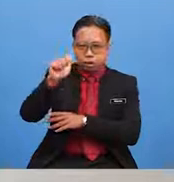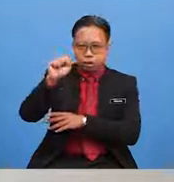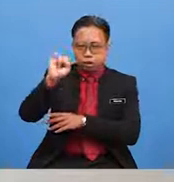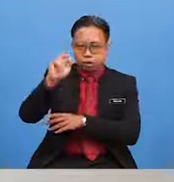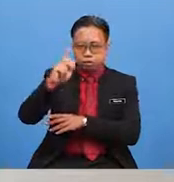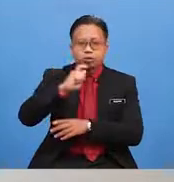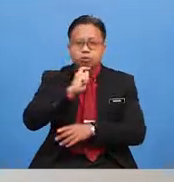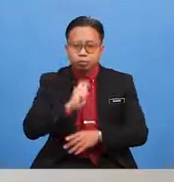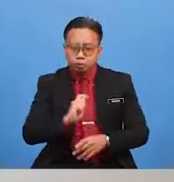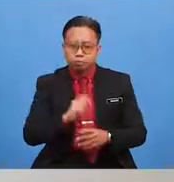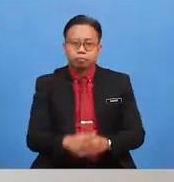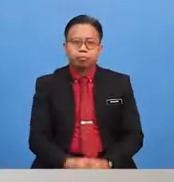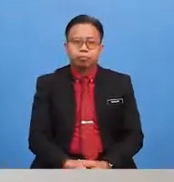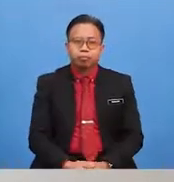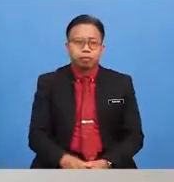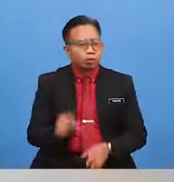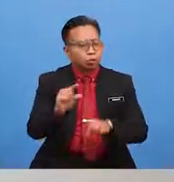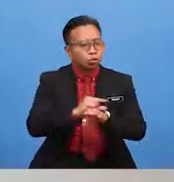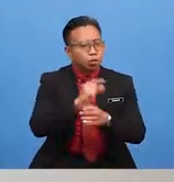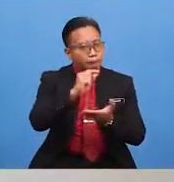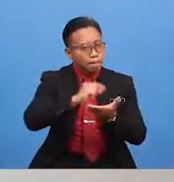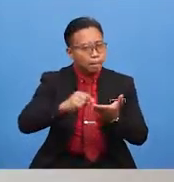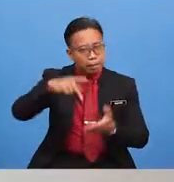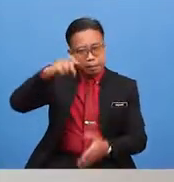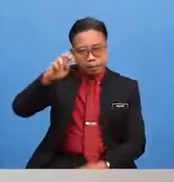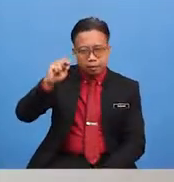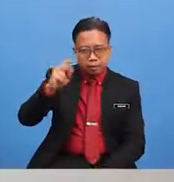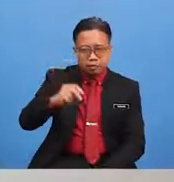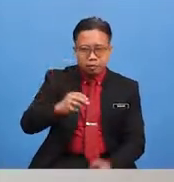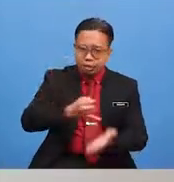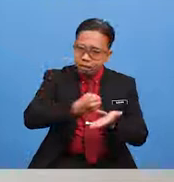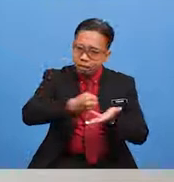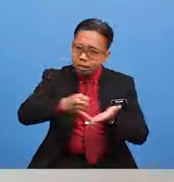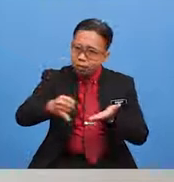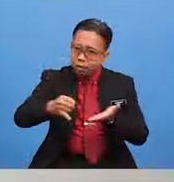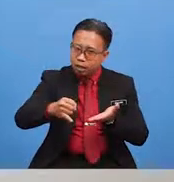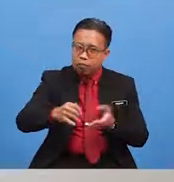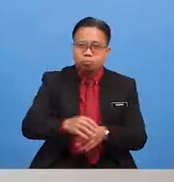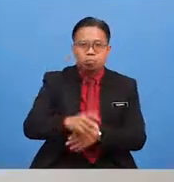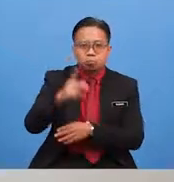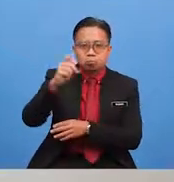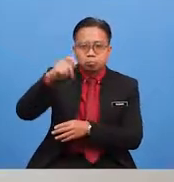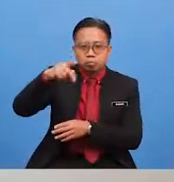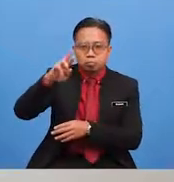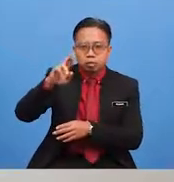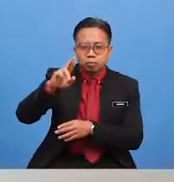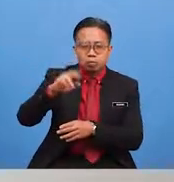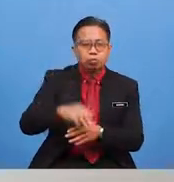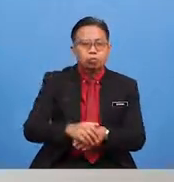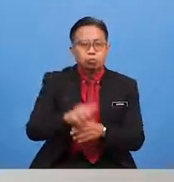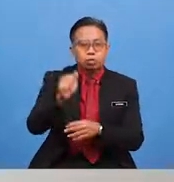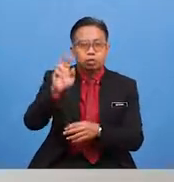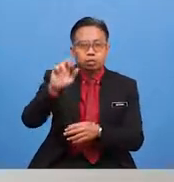Media yang digunakan ialah pen, dakwat, kapur, arang